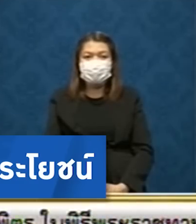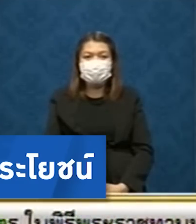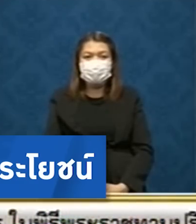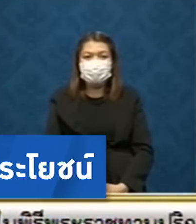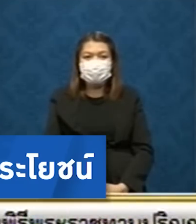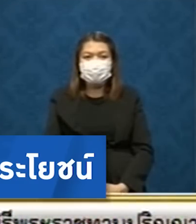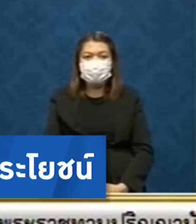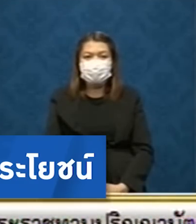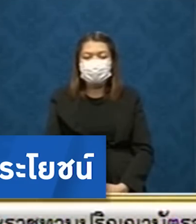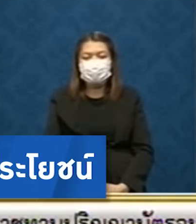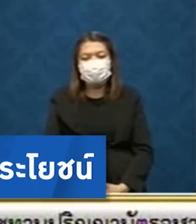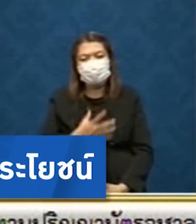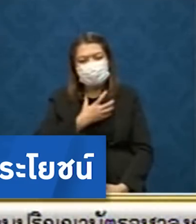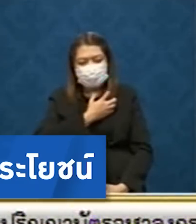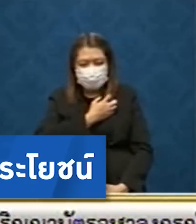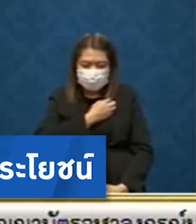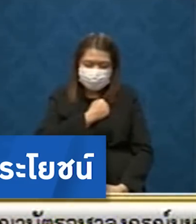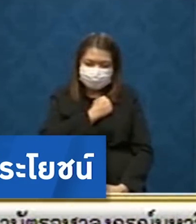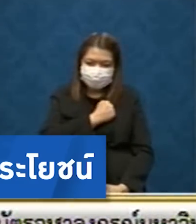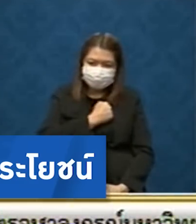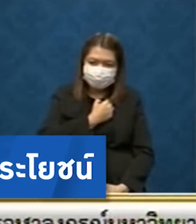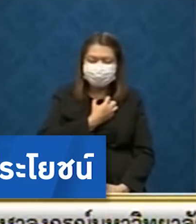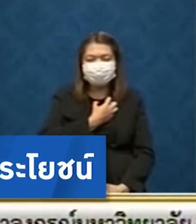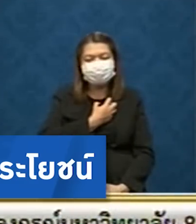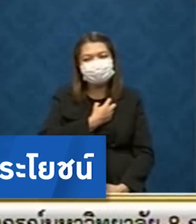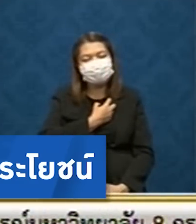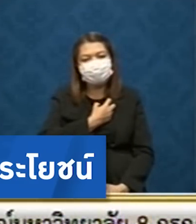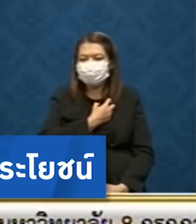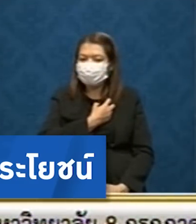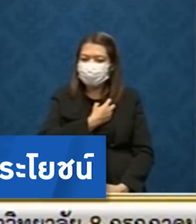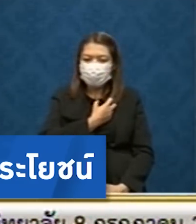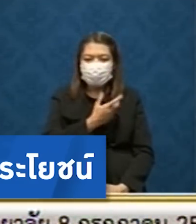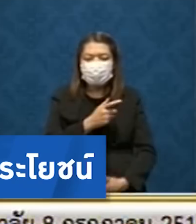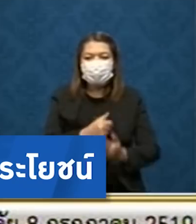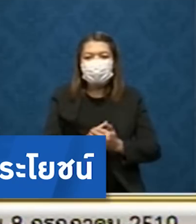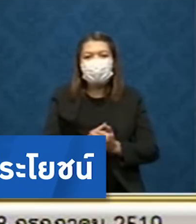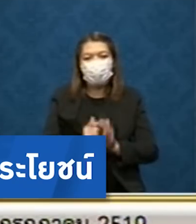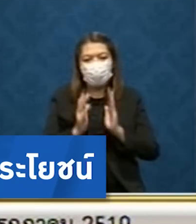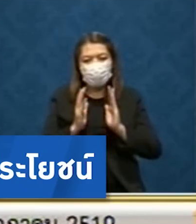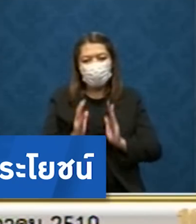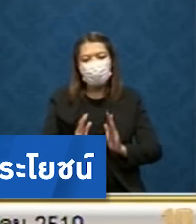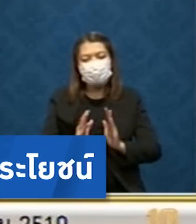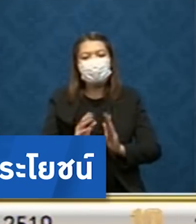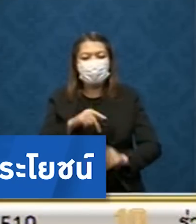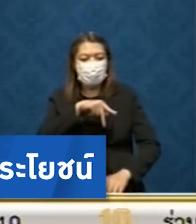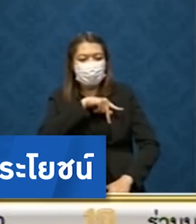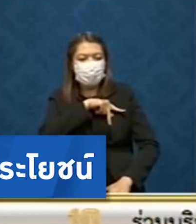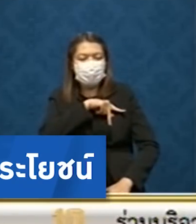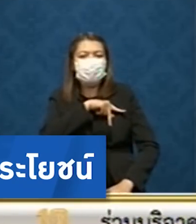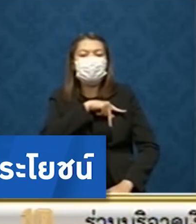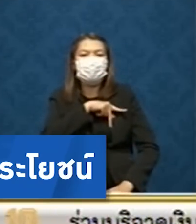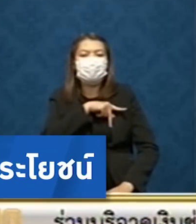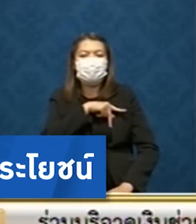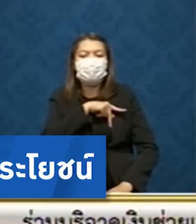ชอบธรรมเก็บใจสร้างรอยแผลให้กับพุทธศาสนิกชน